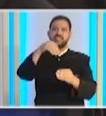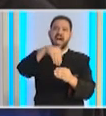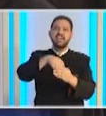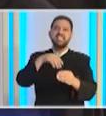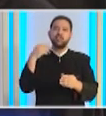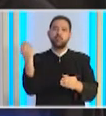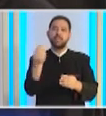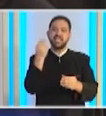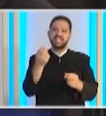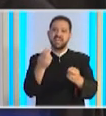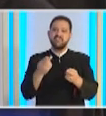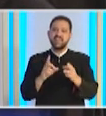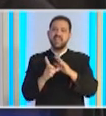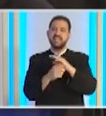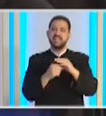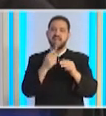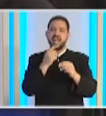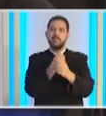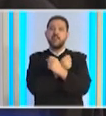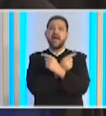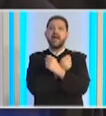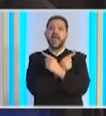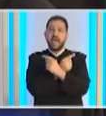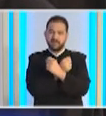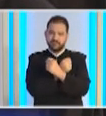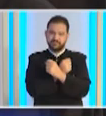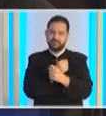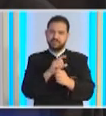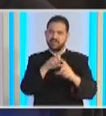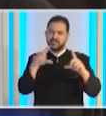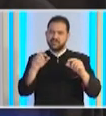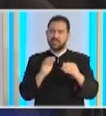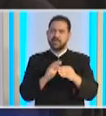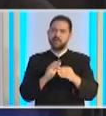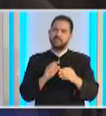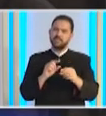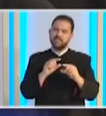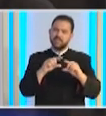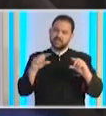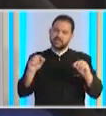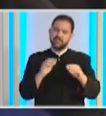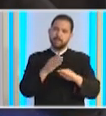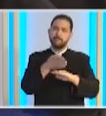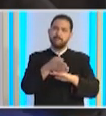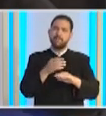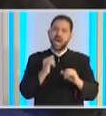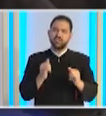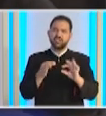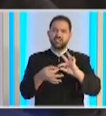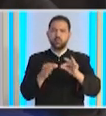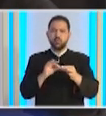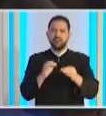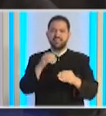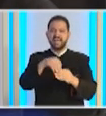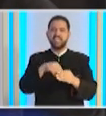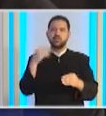un termen care vine din limba greacă și se definește prin teozis, dar acest termen de a